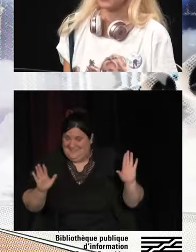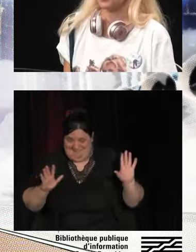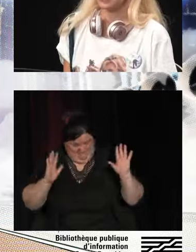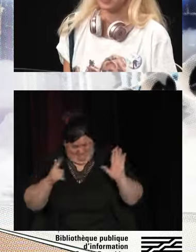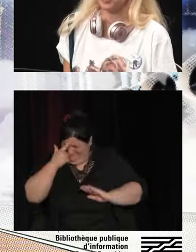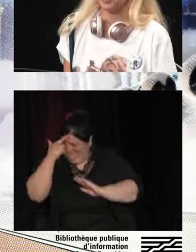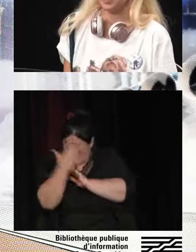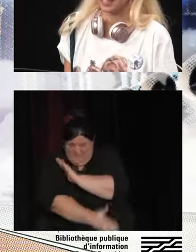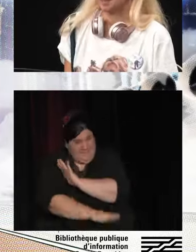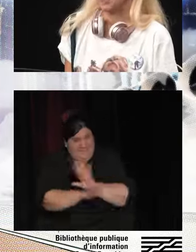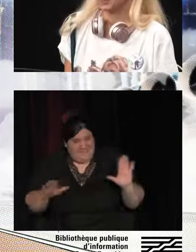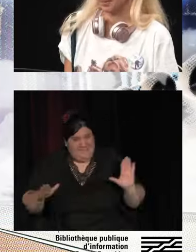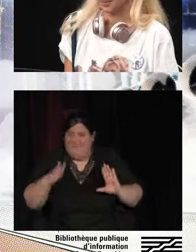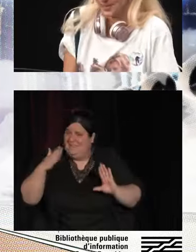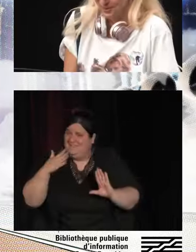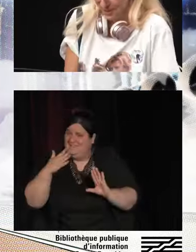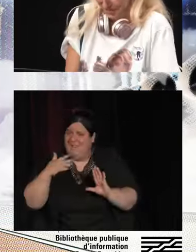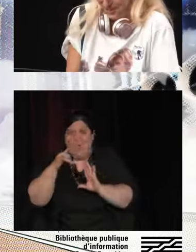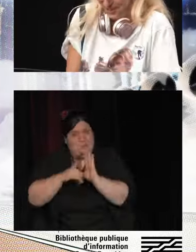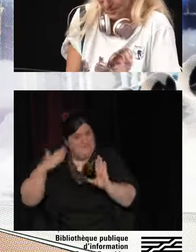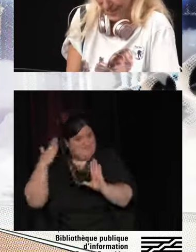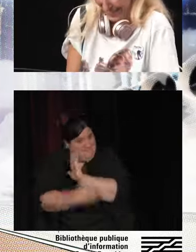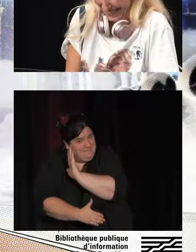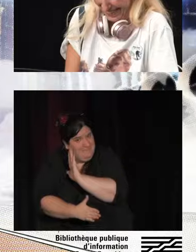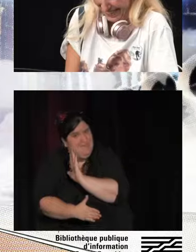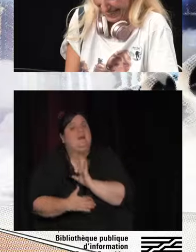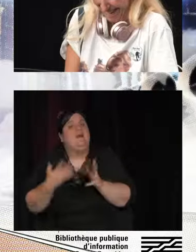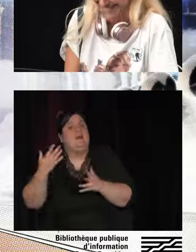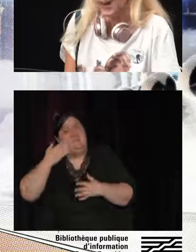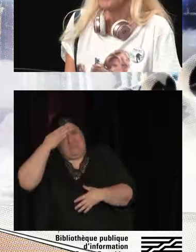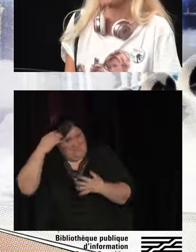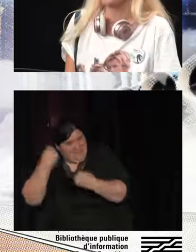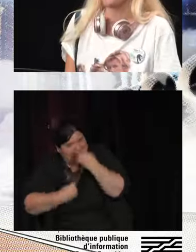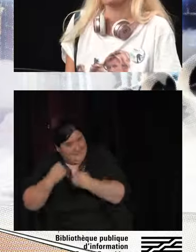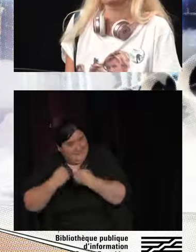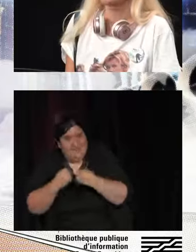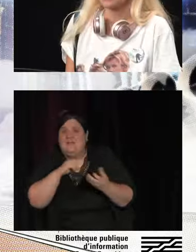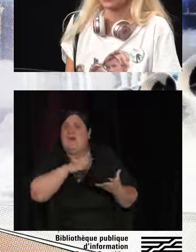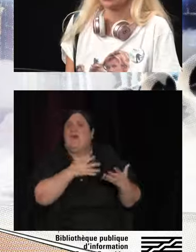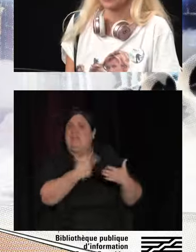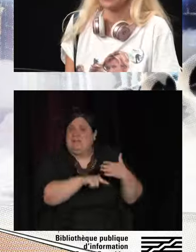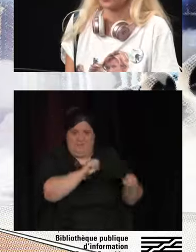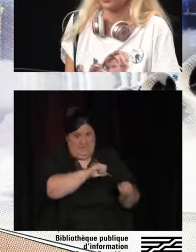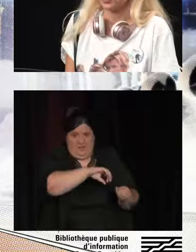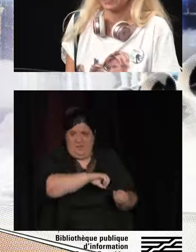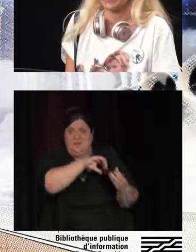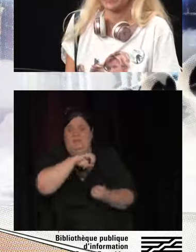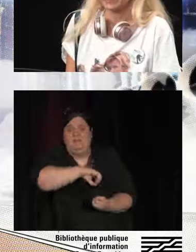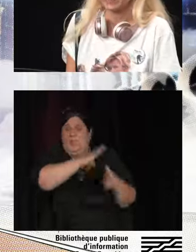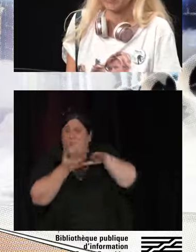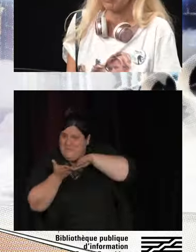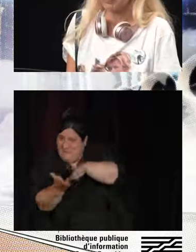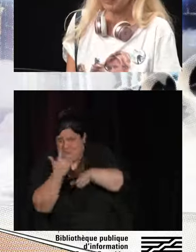Plus jamais le stream SMK en émulation, je vous jure. Non, un excellent souvenir sinon que